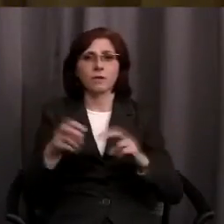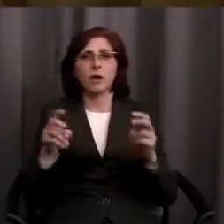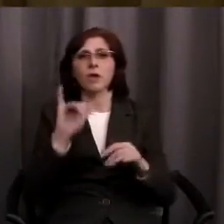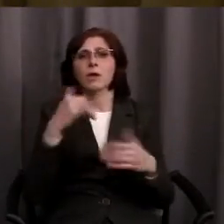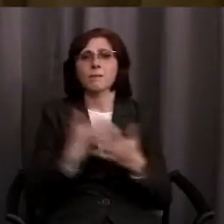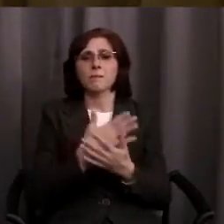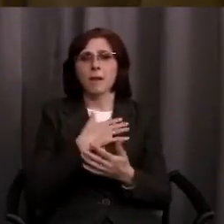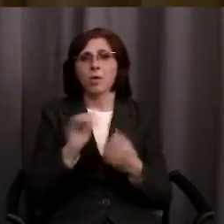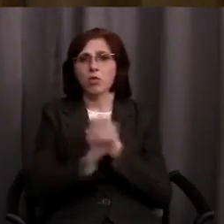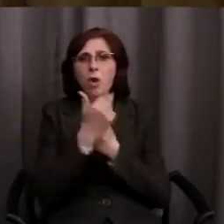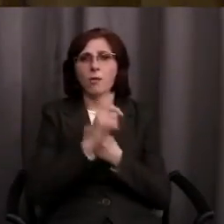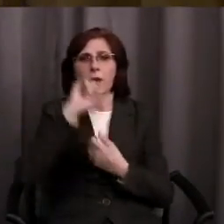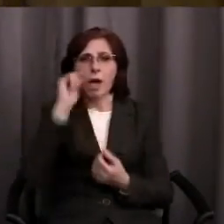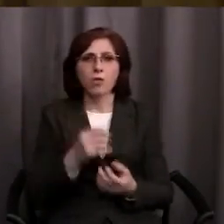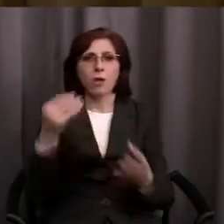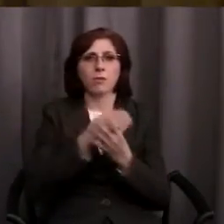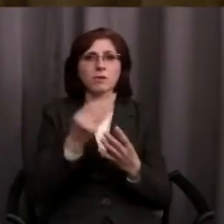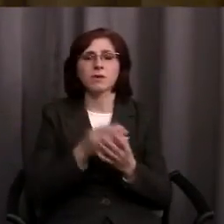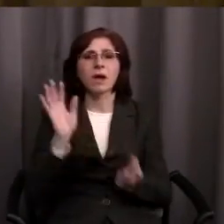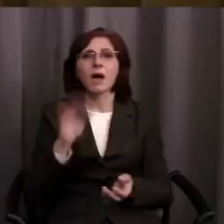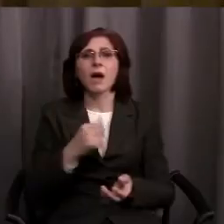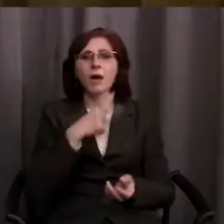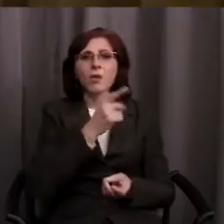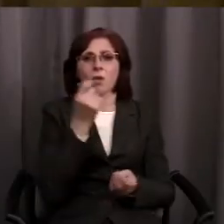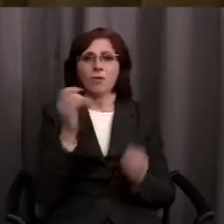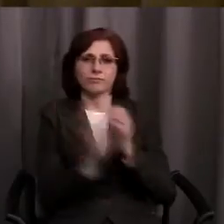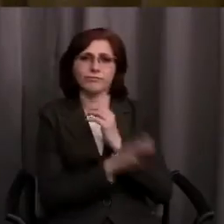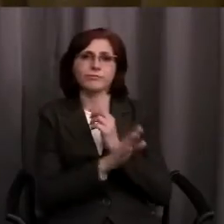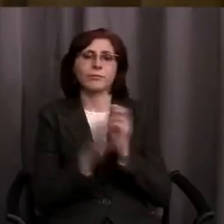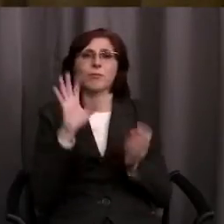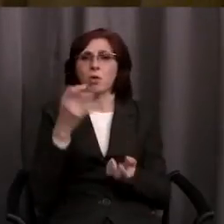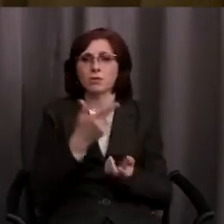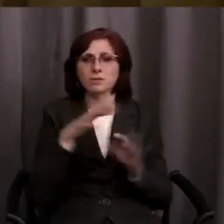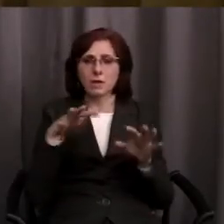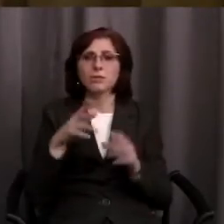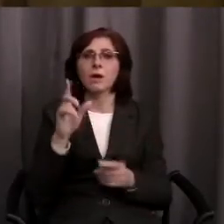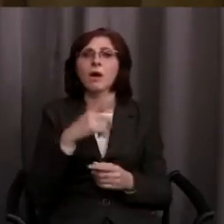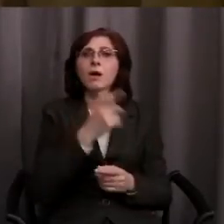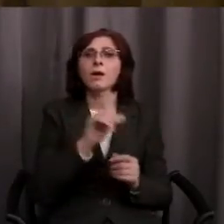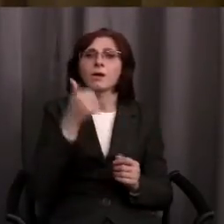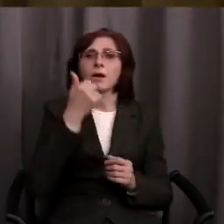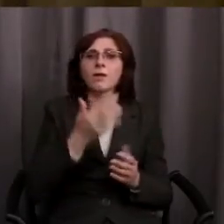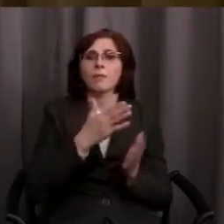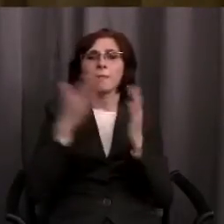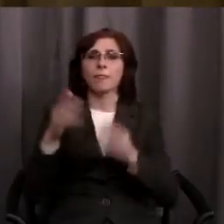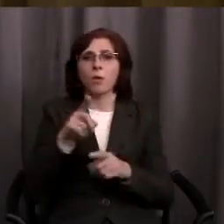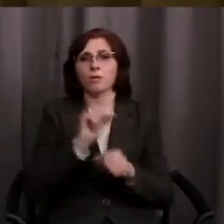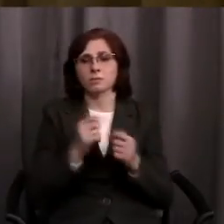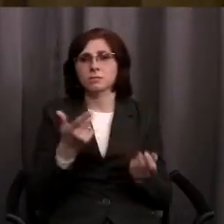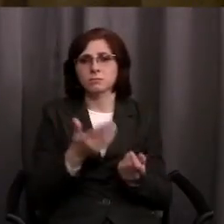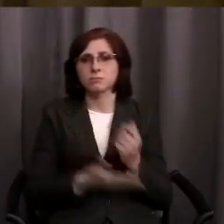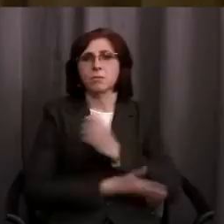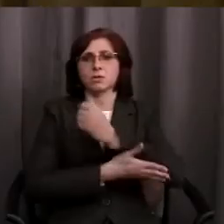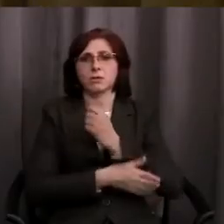dokumentów europejskich. Ja nie chciałem tutaj, pominąłem to wszystko, że to jest na tym wszystkim właśnie